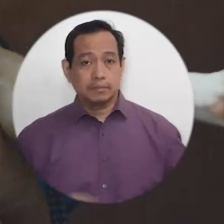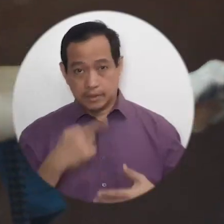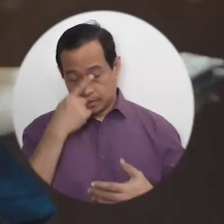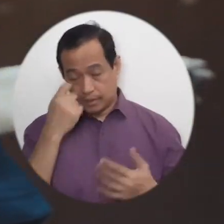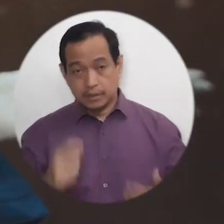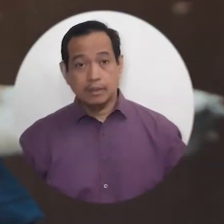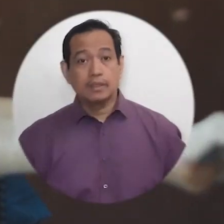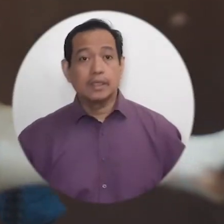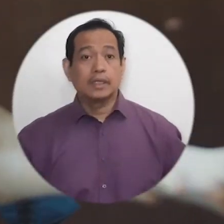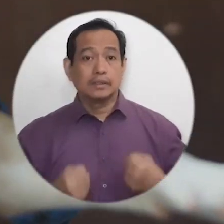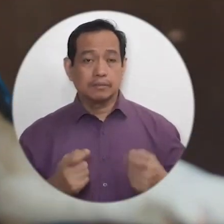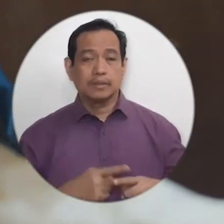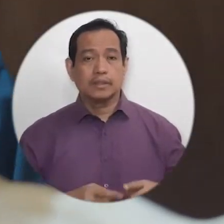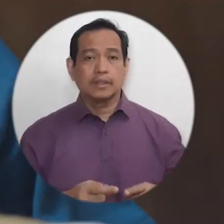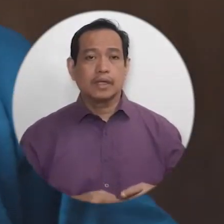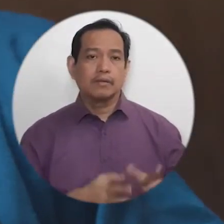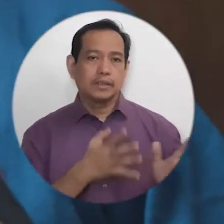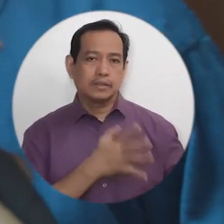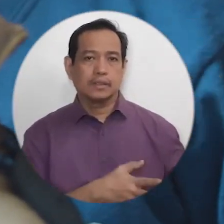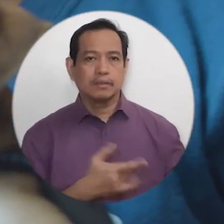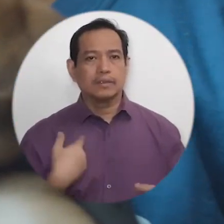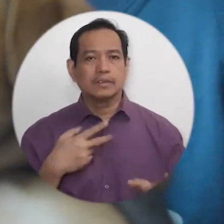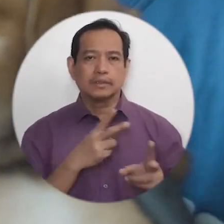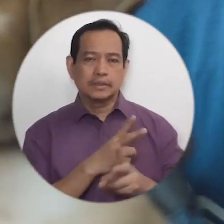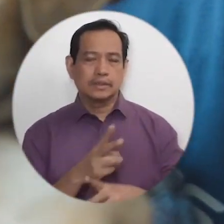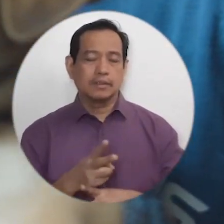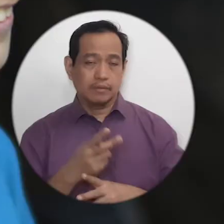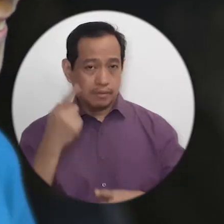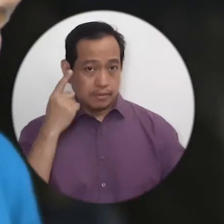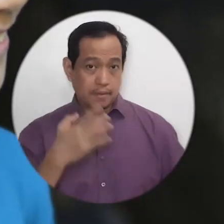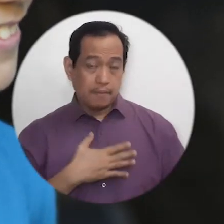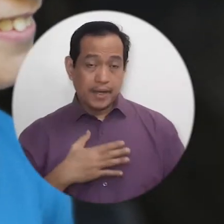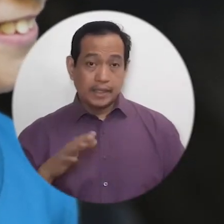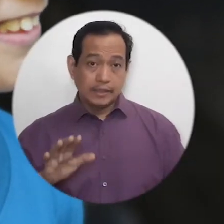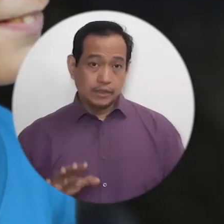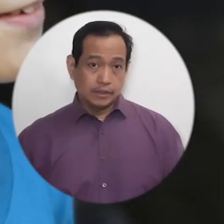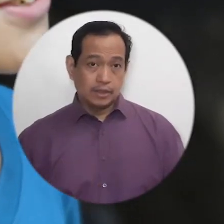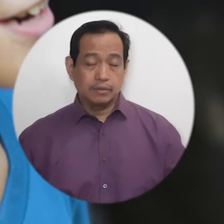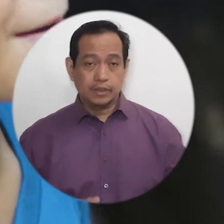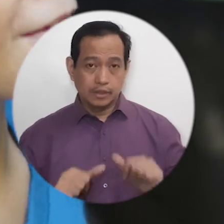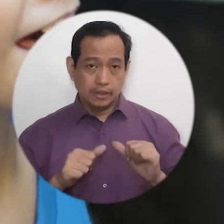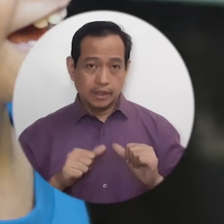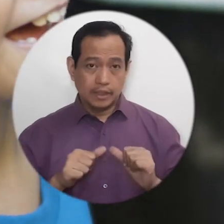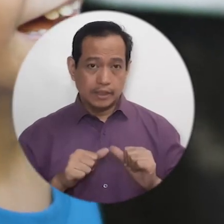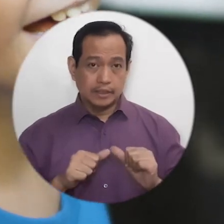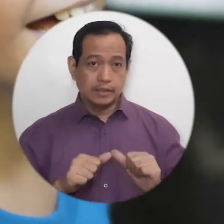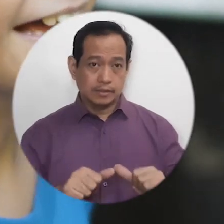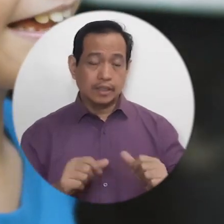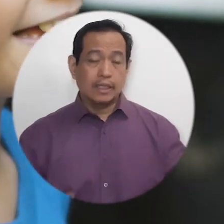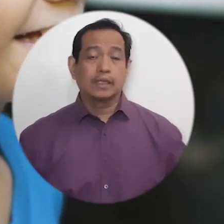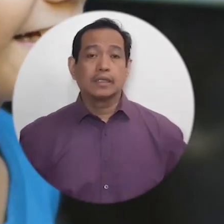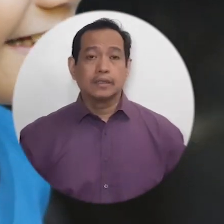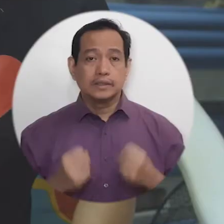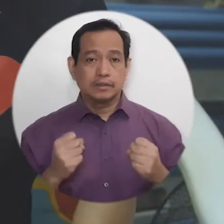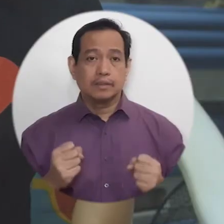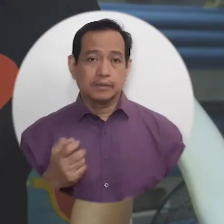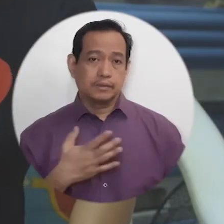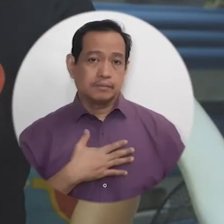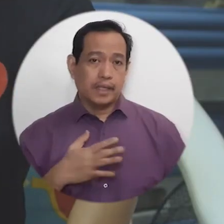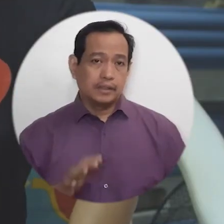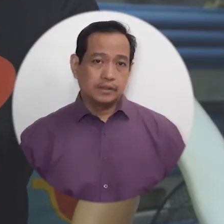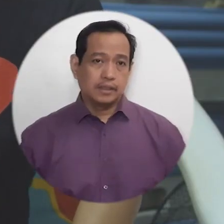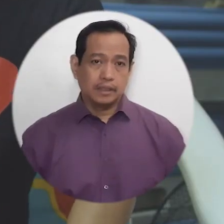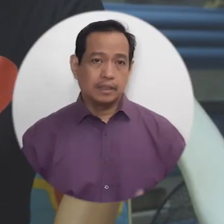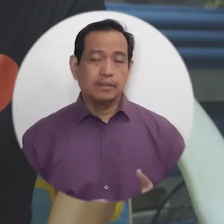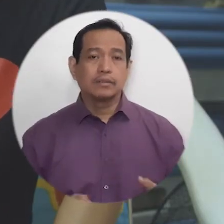lang siya. Kailangan po mas magdobling ingat po ako para sa ano ko, para tuloy-tuloy po yung pagiging ano, survivor chemo niya, para pumasok